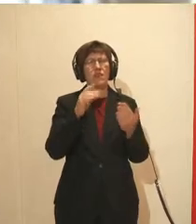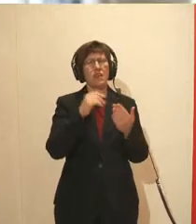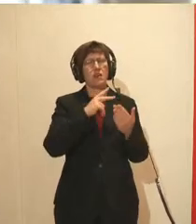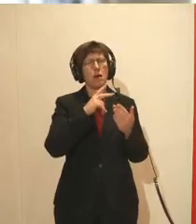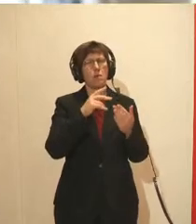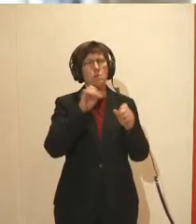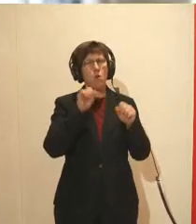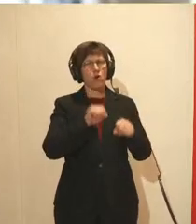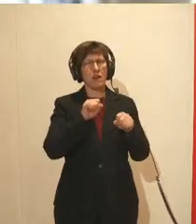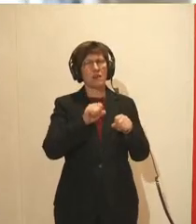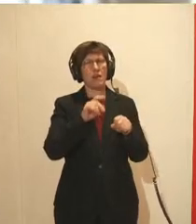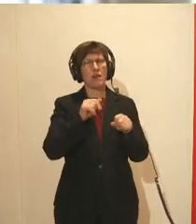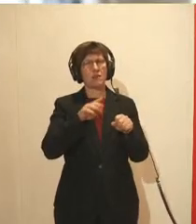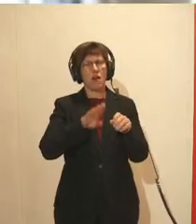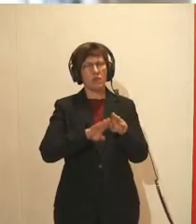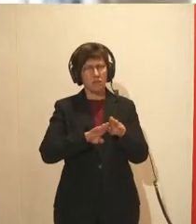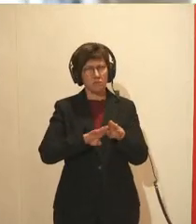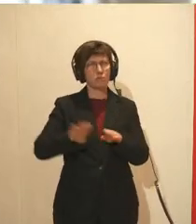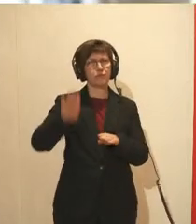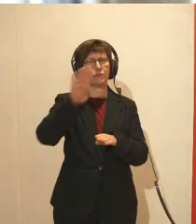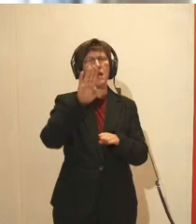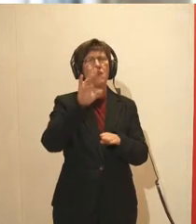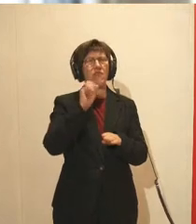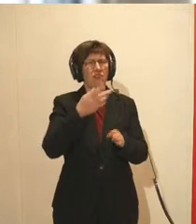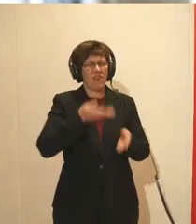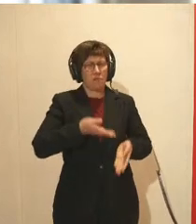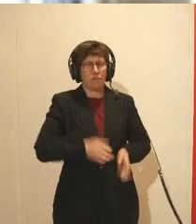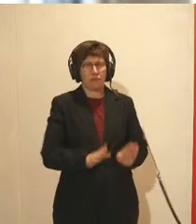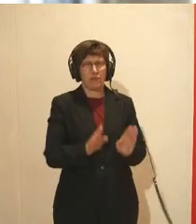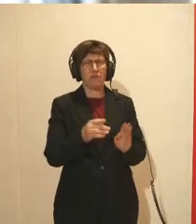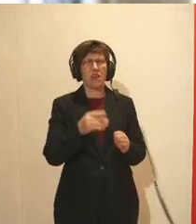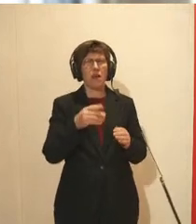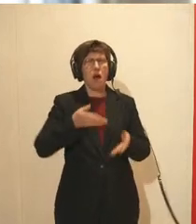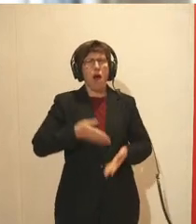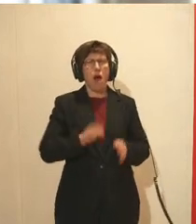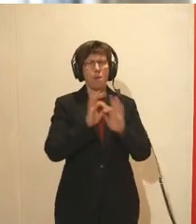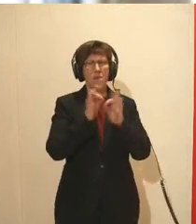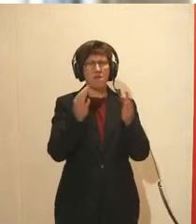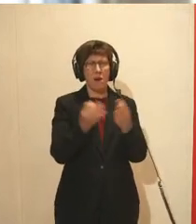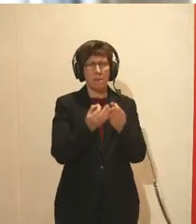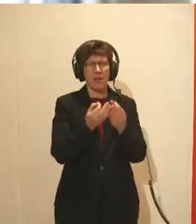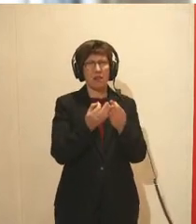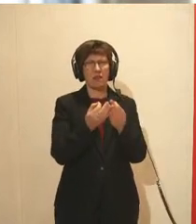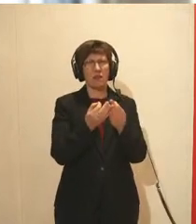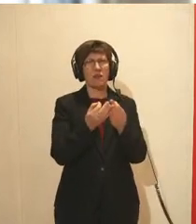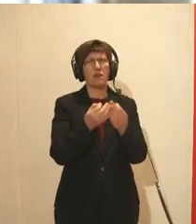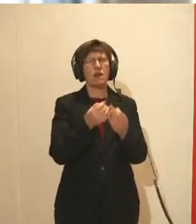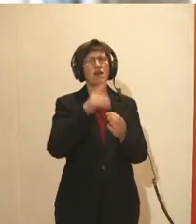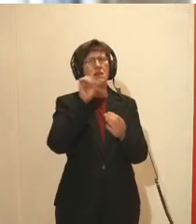mobilität und auf steht das